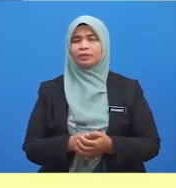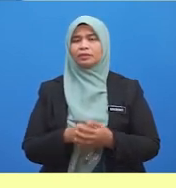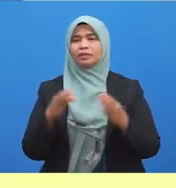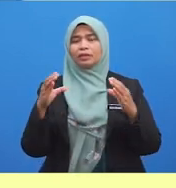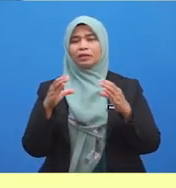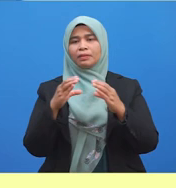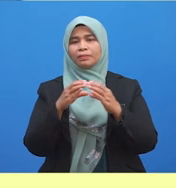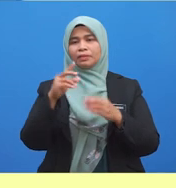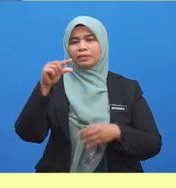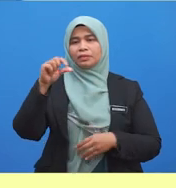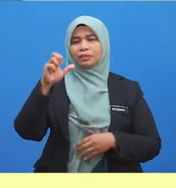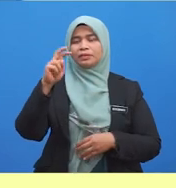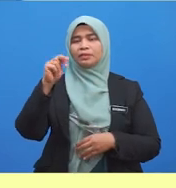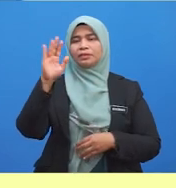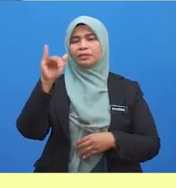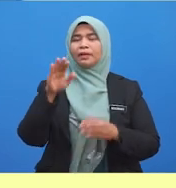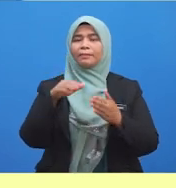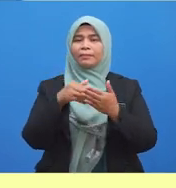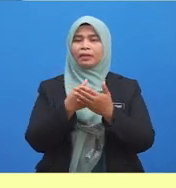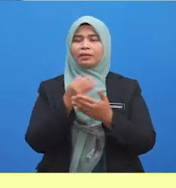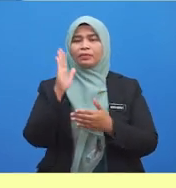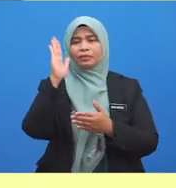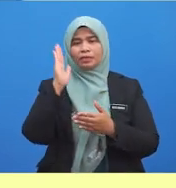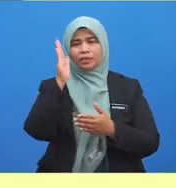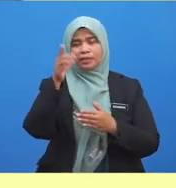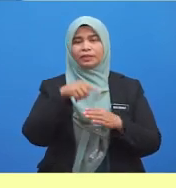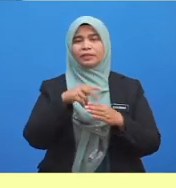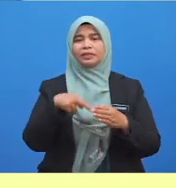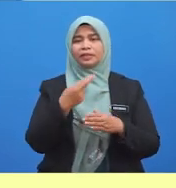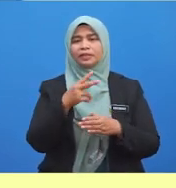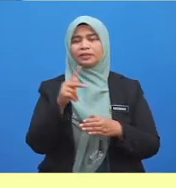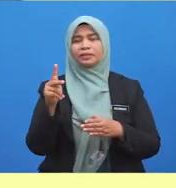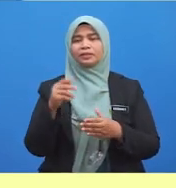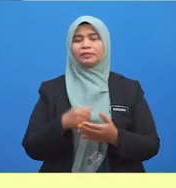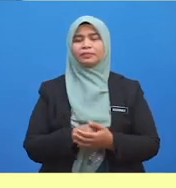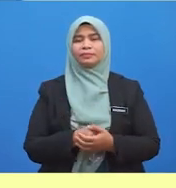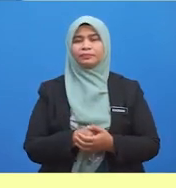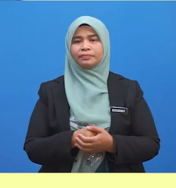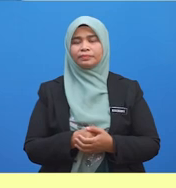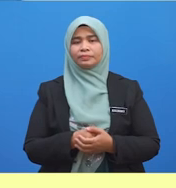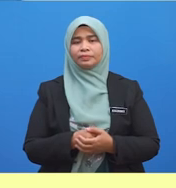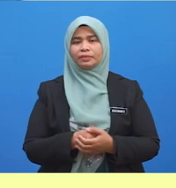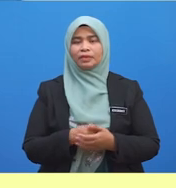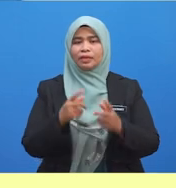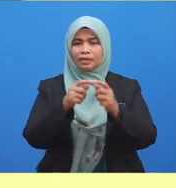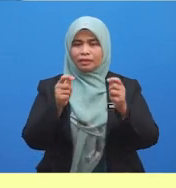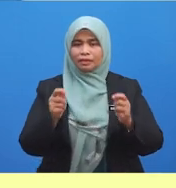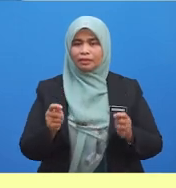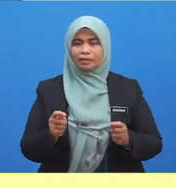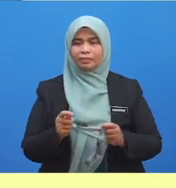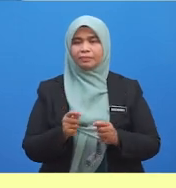Kombinasi gen yang baharu akan dihasilkan pada kromosom. Tempat di